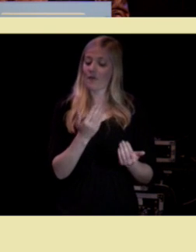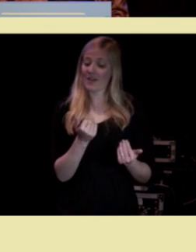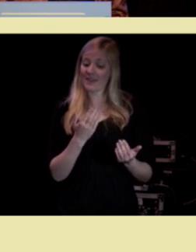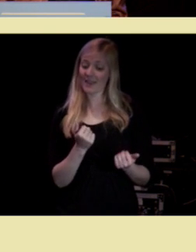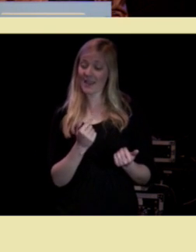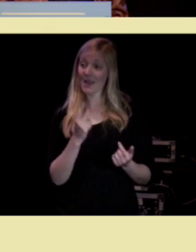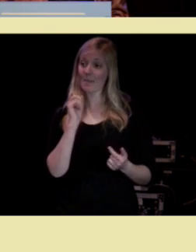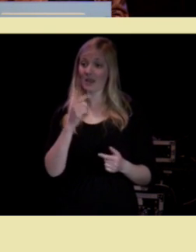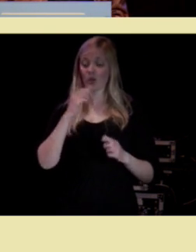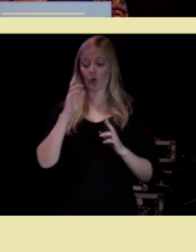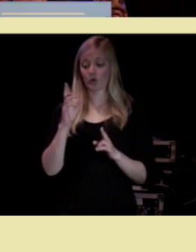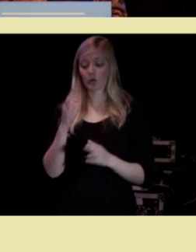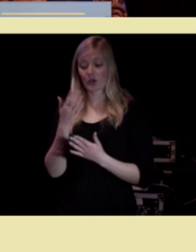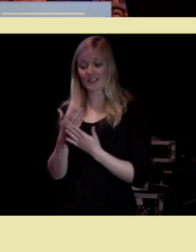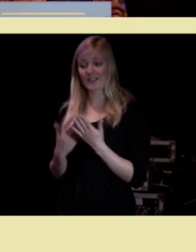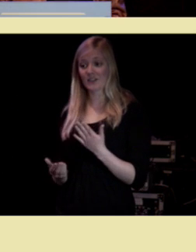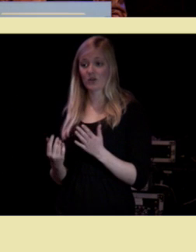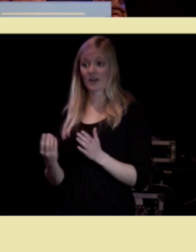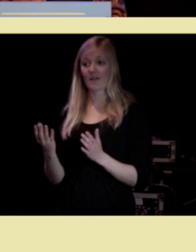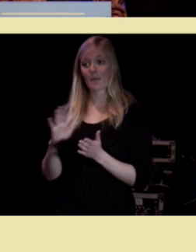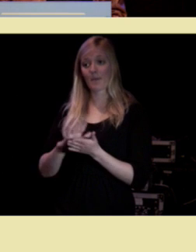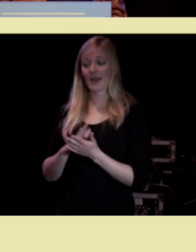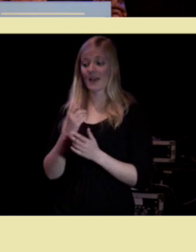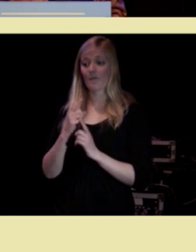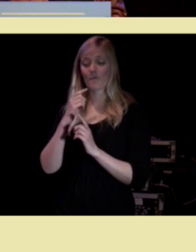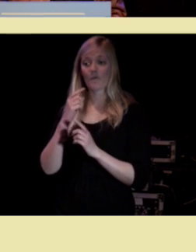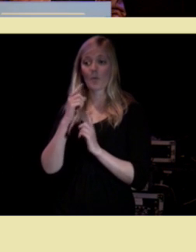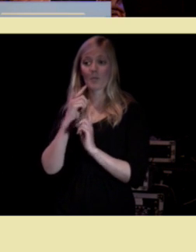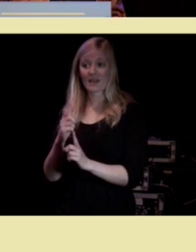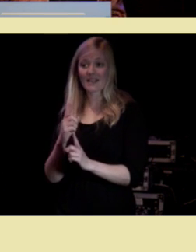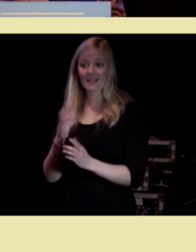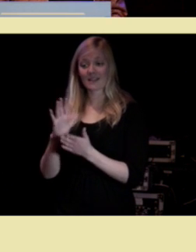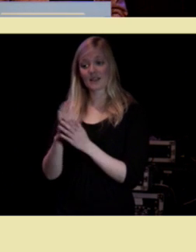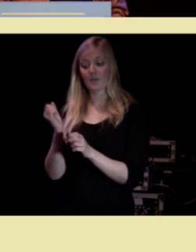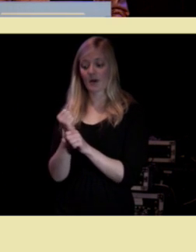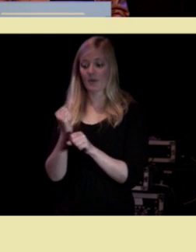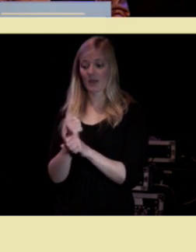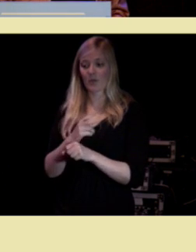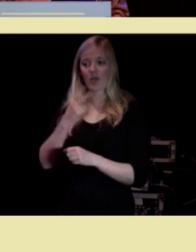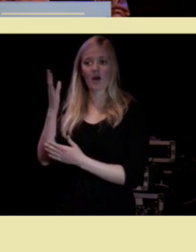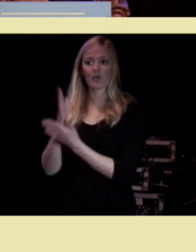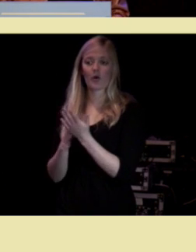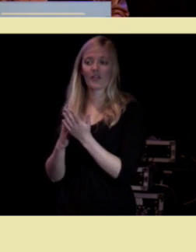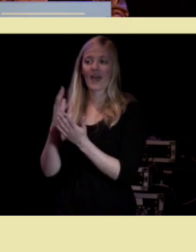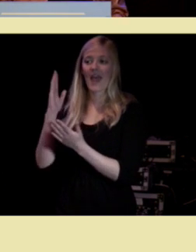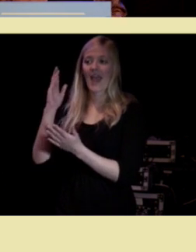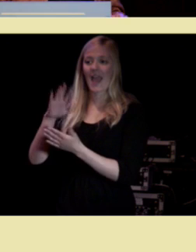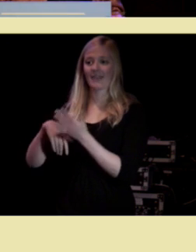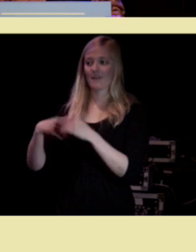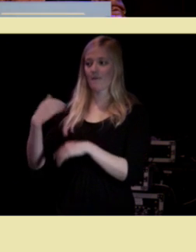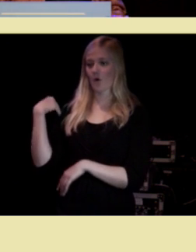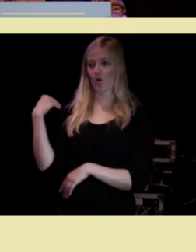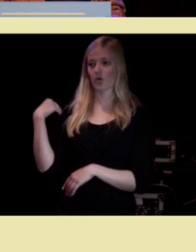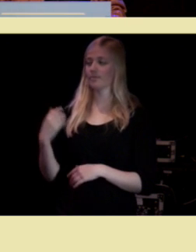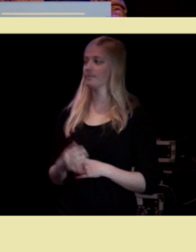også, tjenestene, skulle inngå i et forpliktende samarbeid på en helt annen måte enn det vi hadde gjort frem til da.